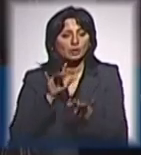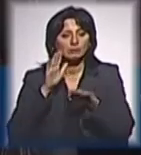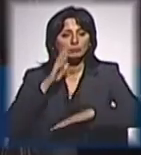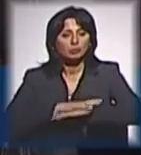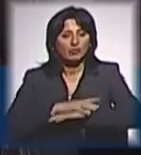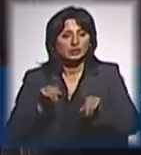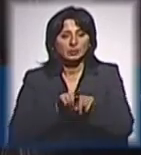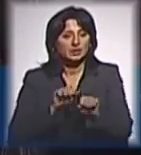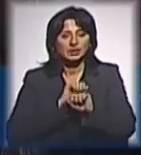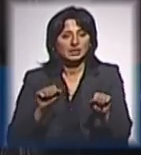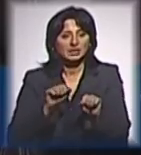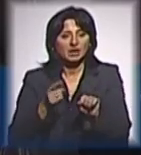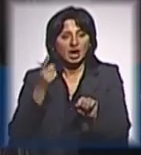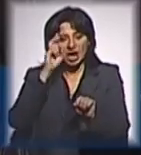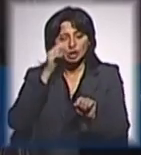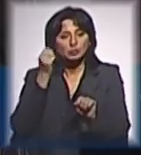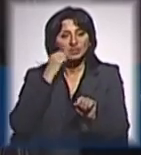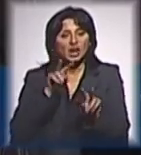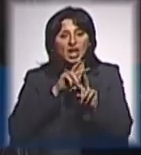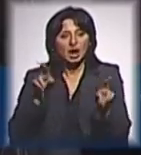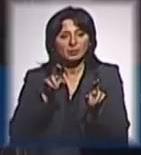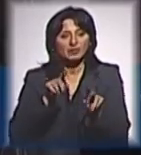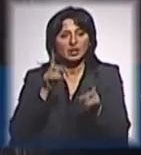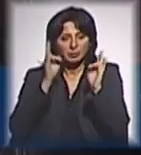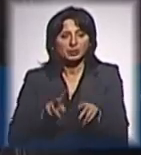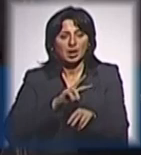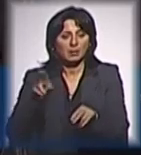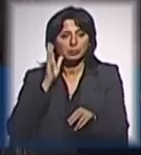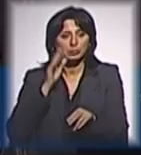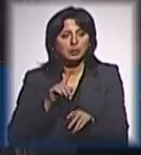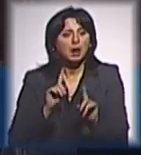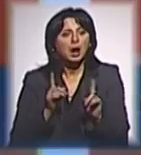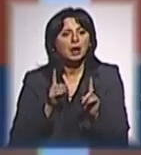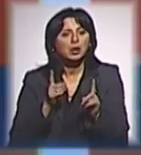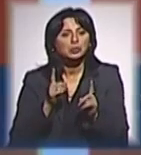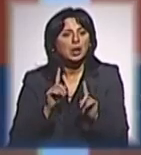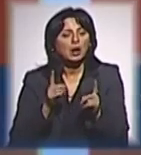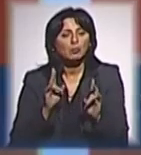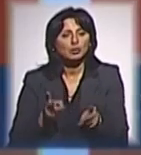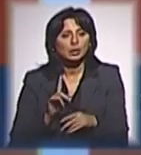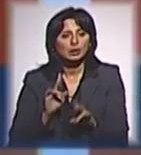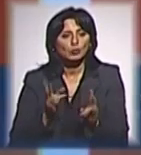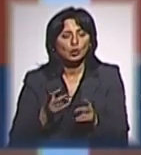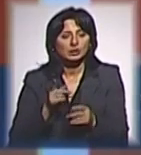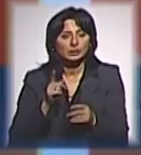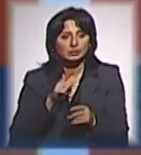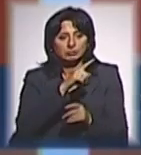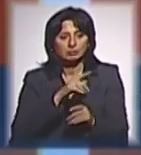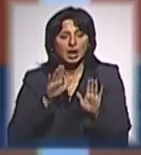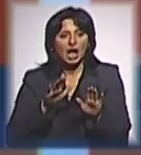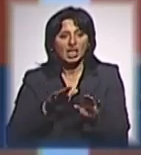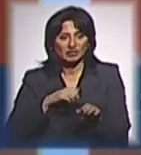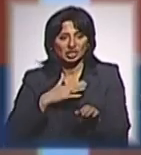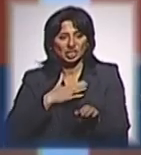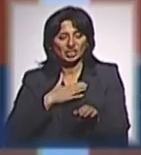იქცევით ისე, როგორც იქცეოდა წინა ხელისუფლება, თორემ დაგიმართებათ იგივე. და კონკრეტოდ ბატონ მამუკა, ანუ რა ისინი იბარებენ